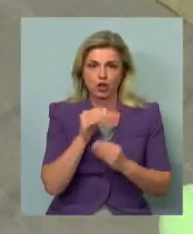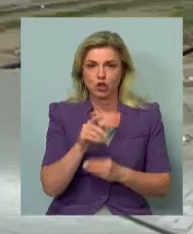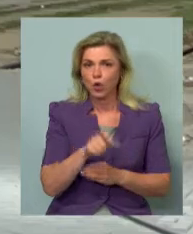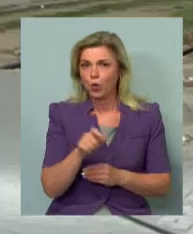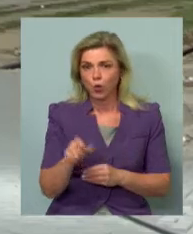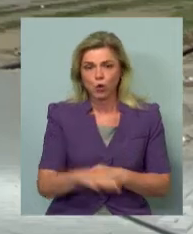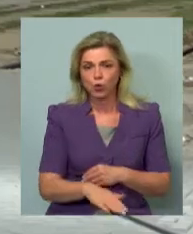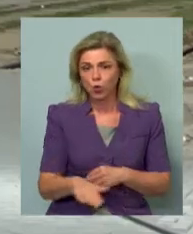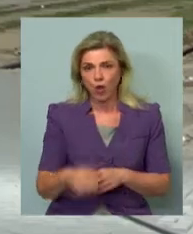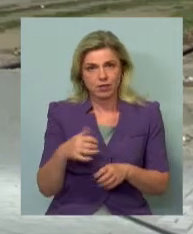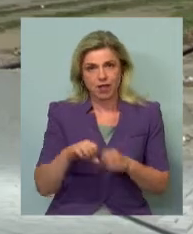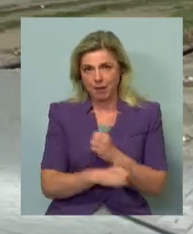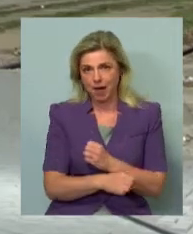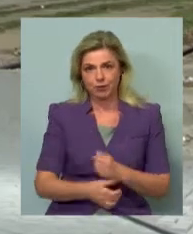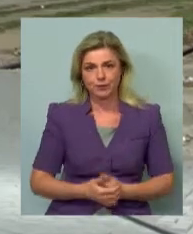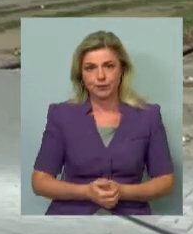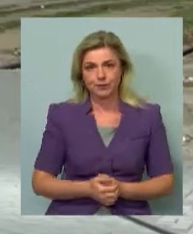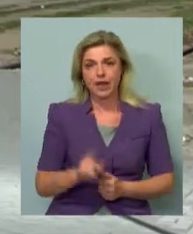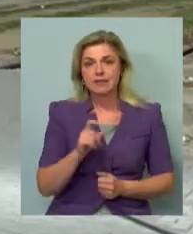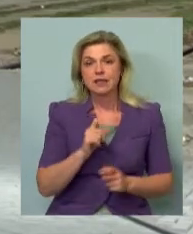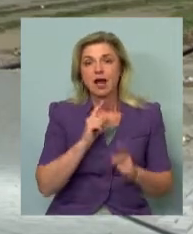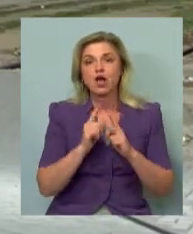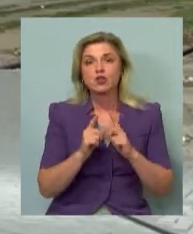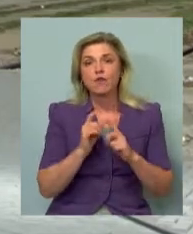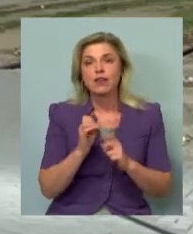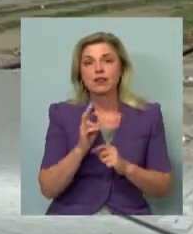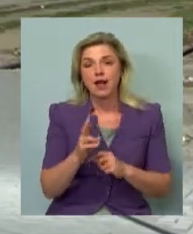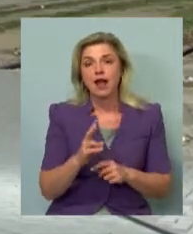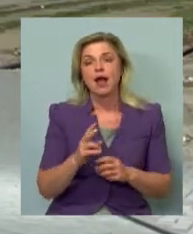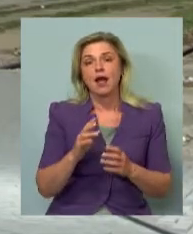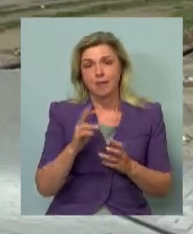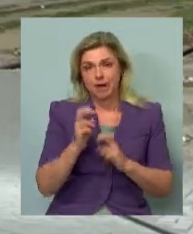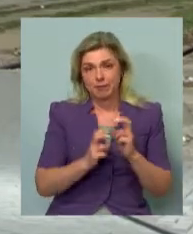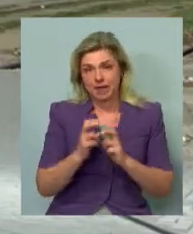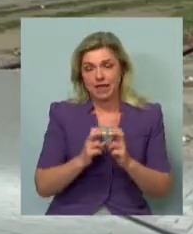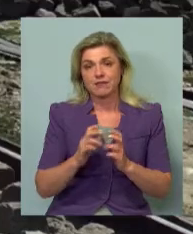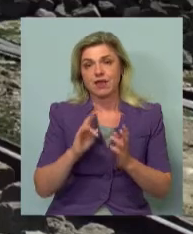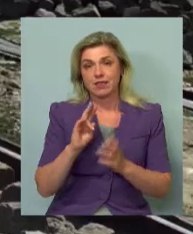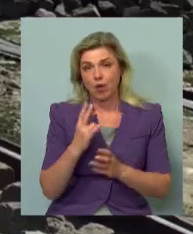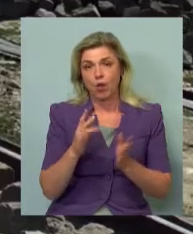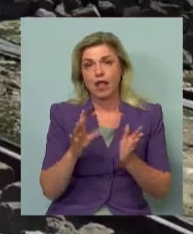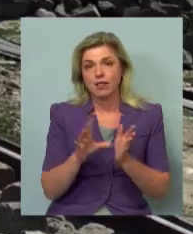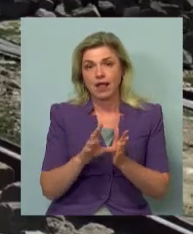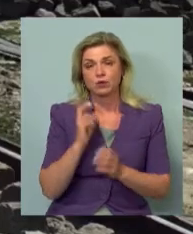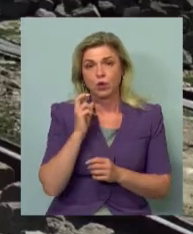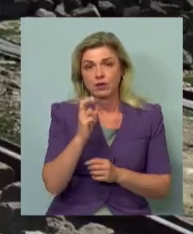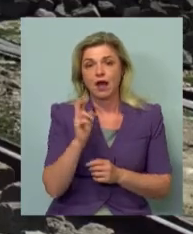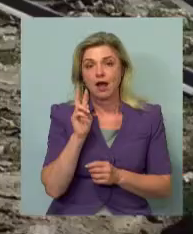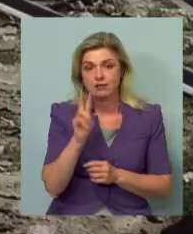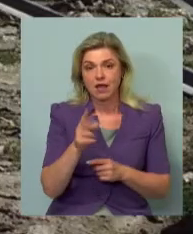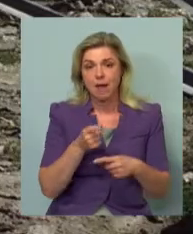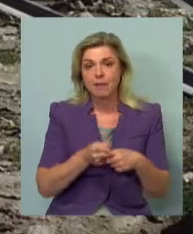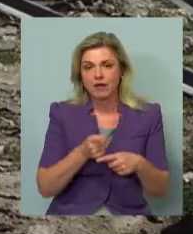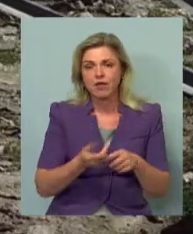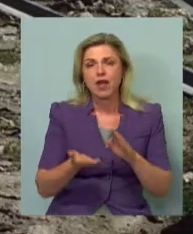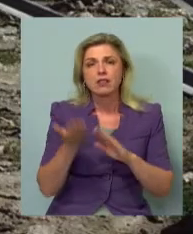ламають. За словами речника комунального підприємства «Миколаївелектротранс» Юрія Христенка, трамвайне перехрестя давно потребувало